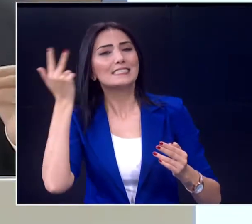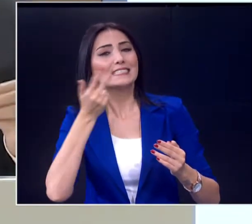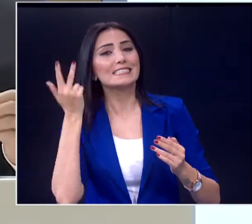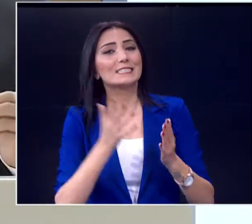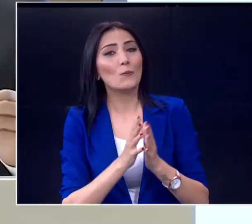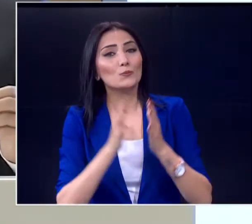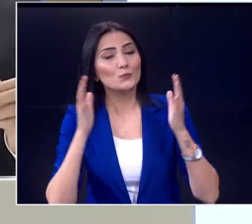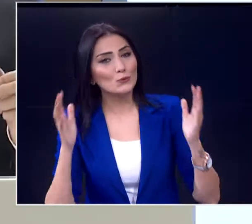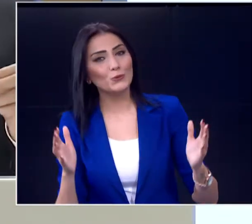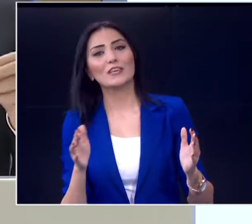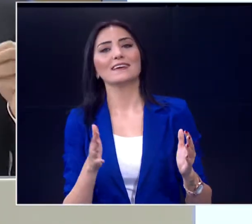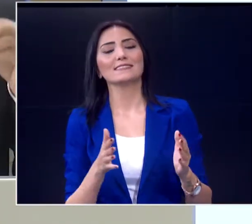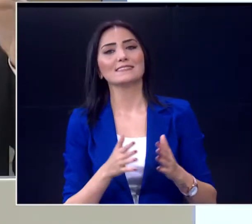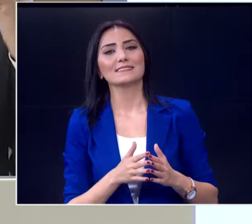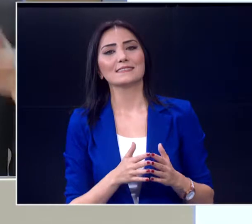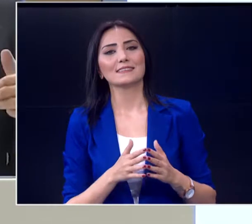büyüyen